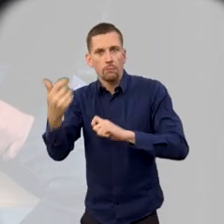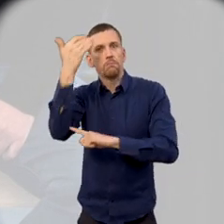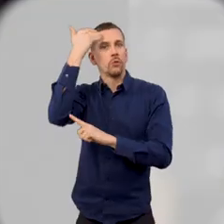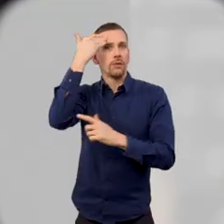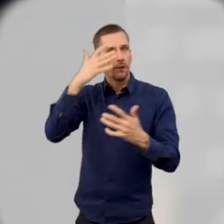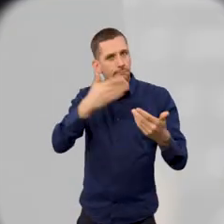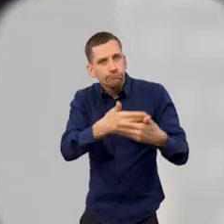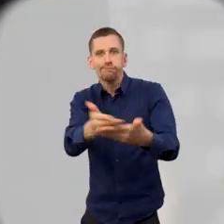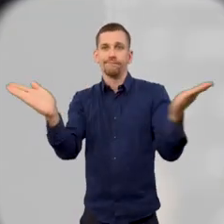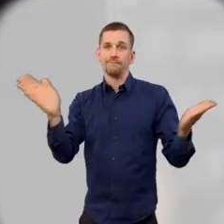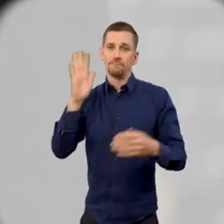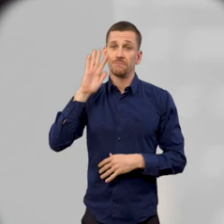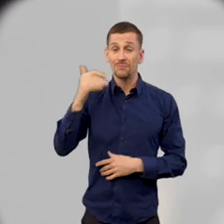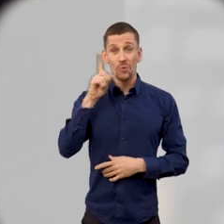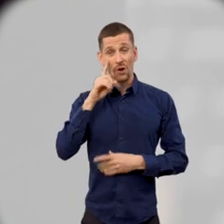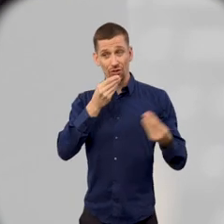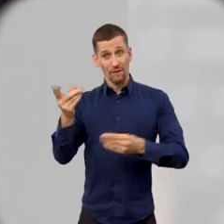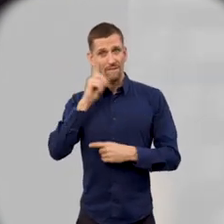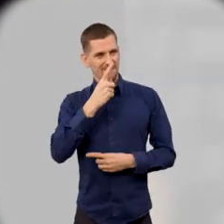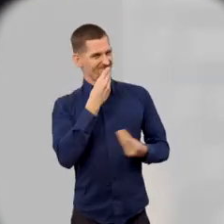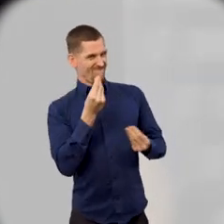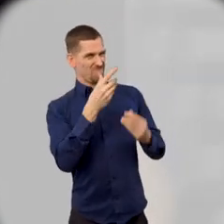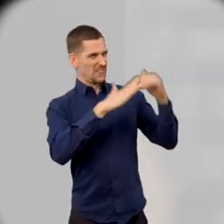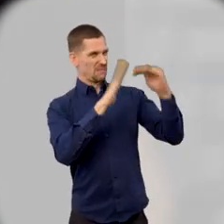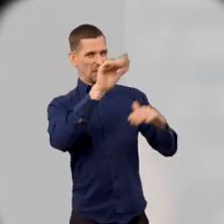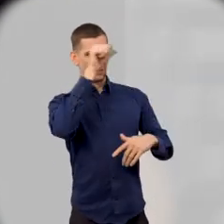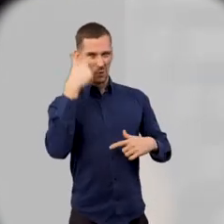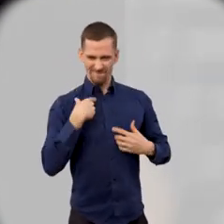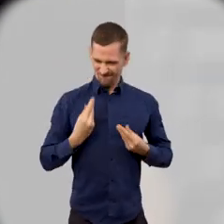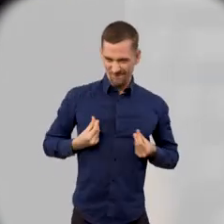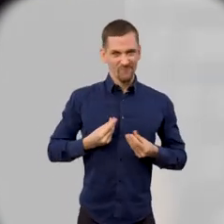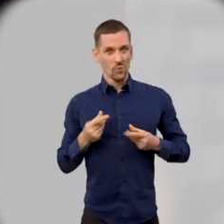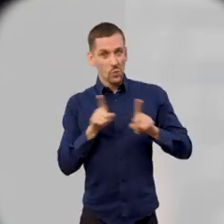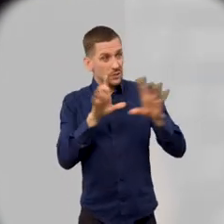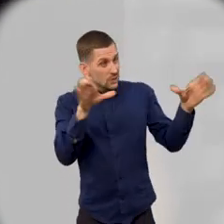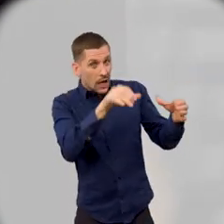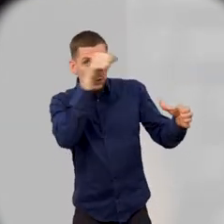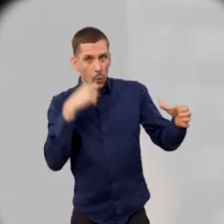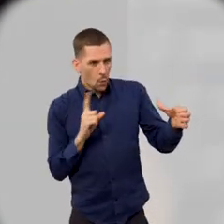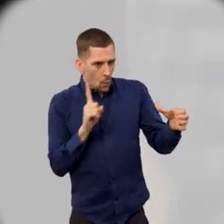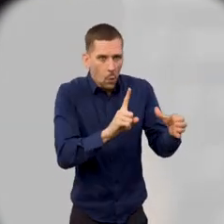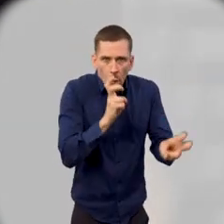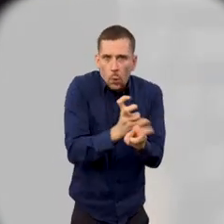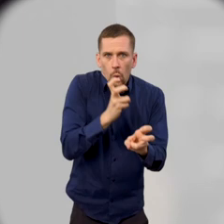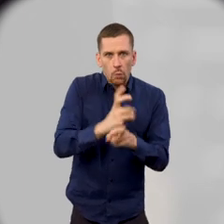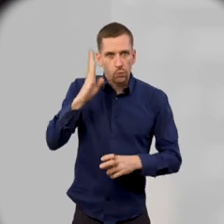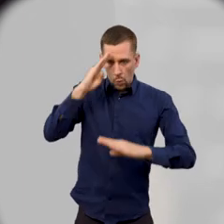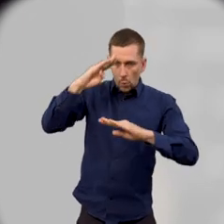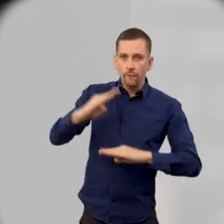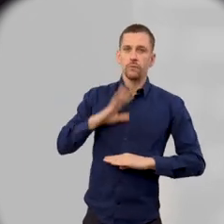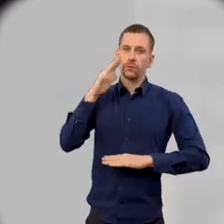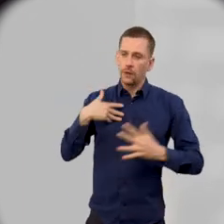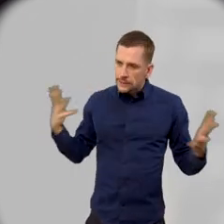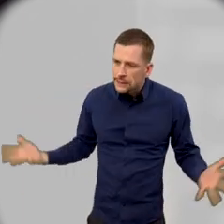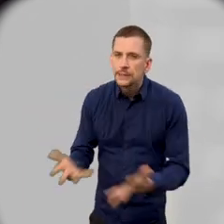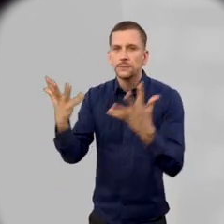bien, il y a que des hommes autour, en plus, comment je peux y aller, etc. Donc, tout le principe, c'est d'arriver à les mettre en confiance en créant des événements où on les